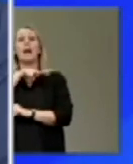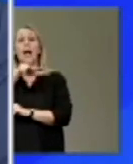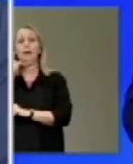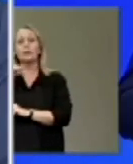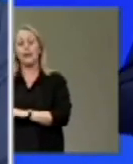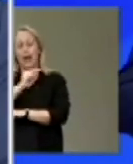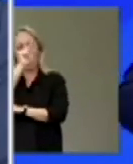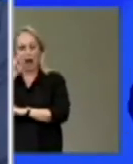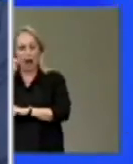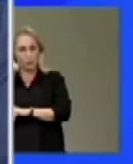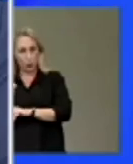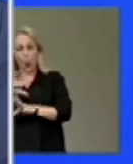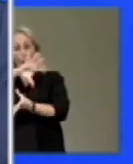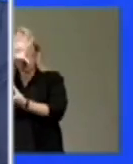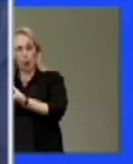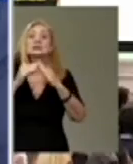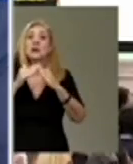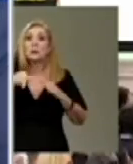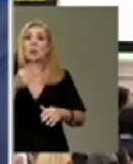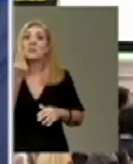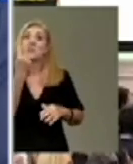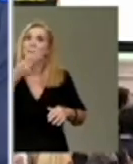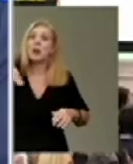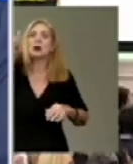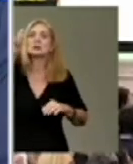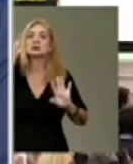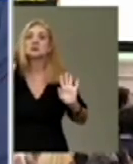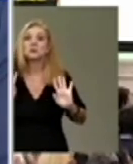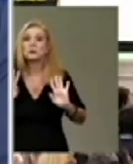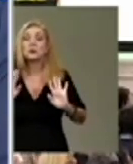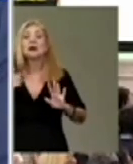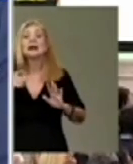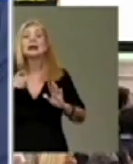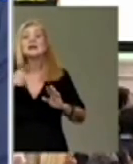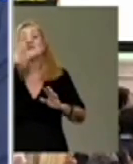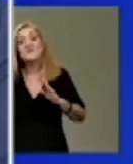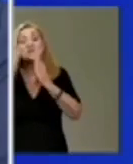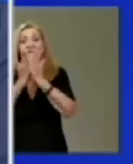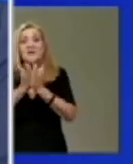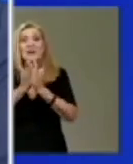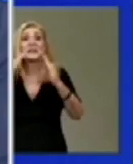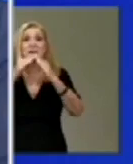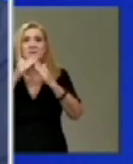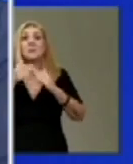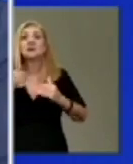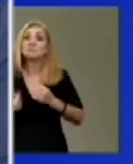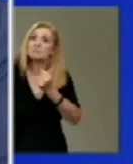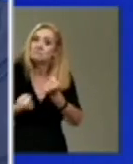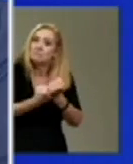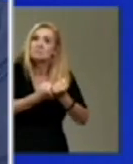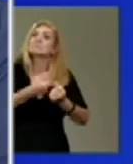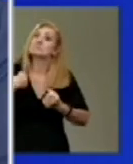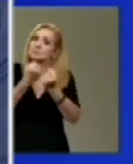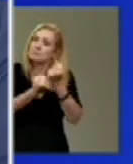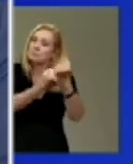ή θα παραμείνουν υψηλές ή θα γίνουν ακόμα ψηλότερες οι δαπάνες του στη ακόμα και έτσι να μείνει